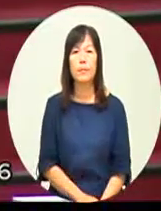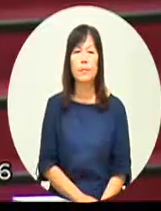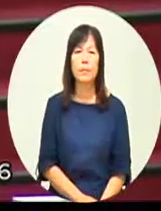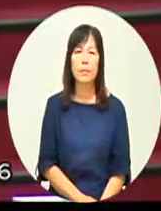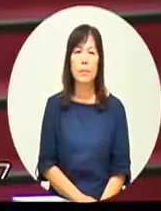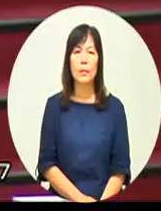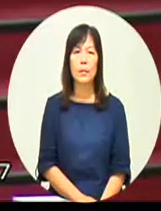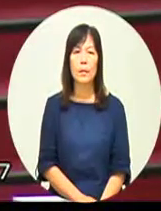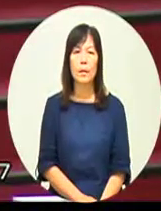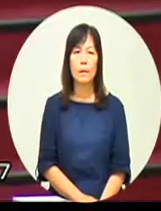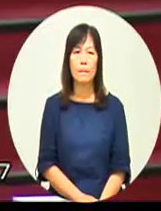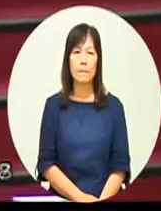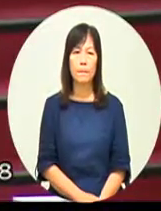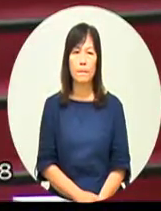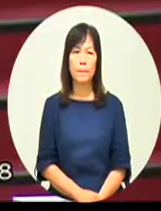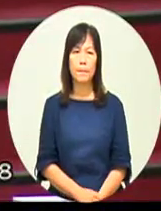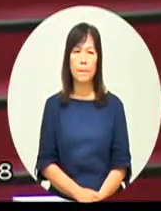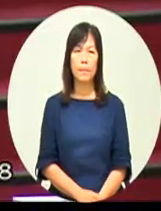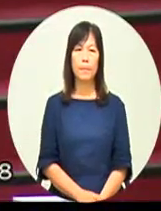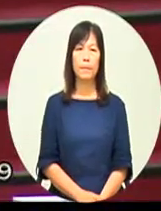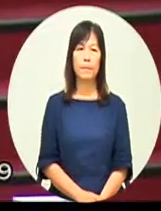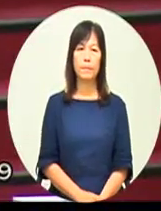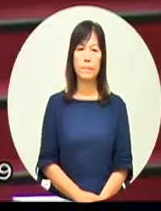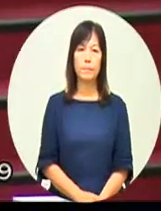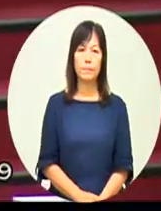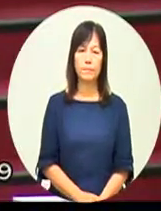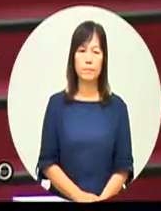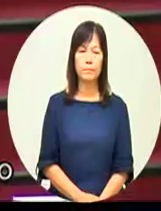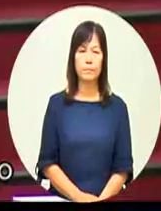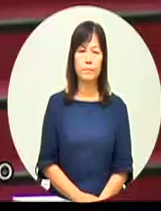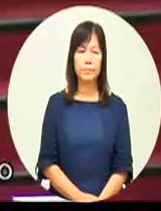再给伊斯坦大3分钟。 谢谢。